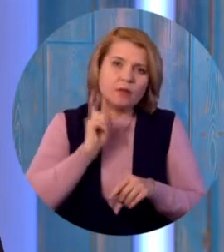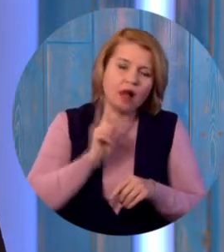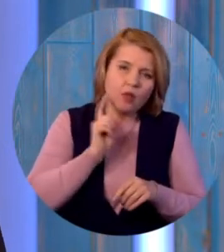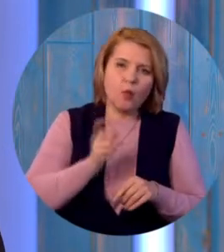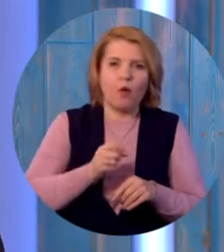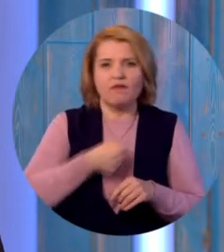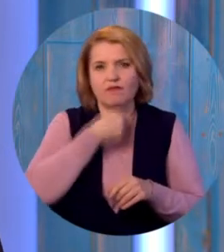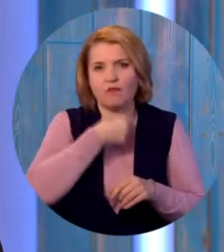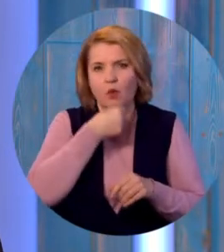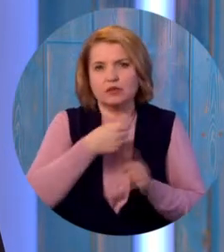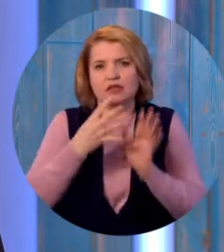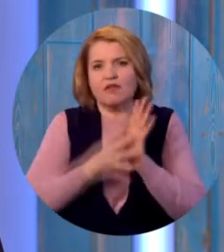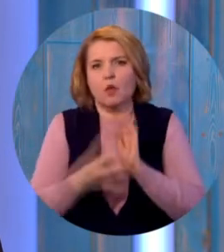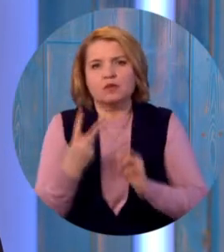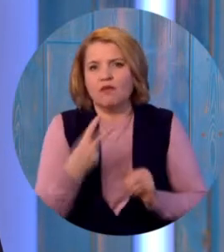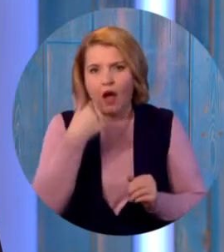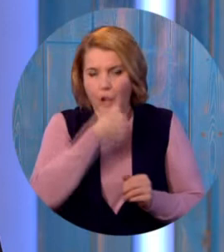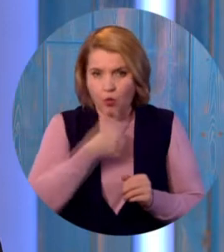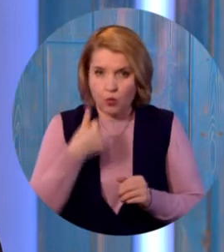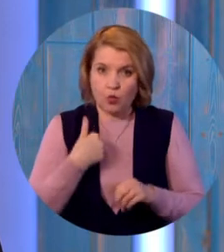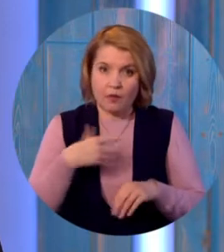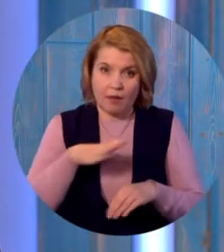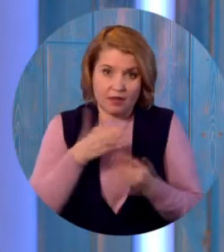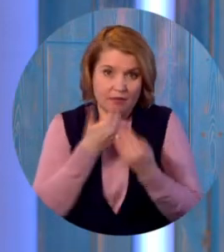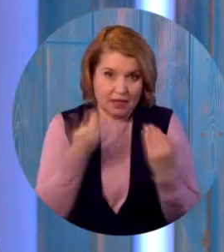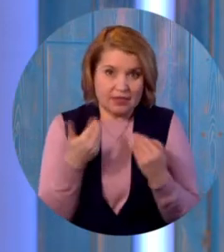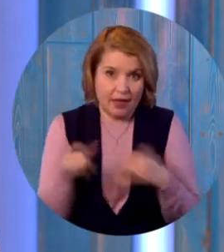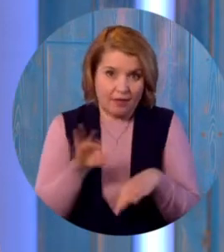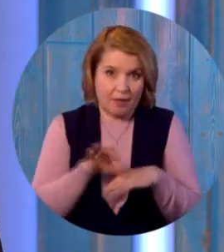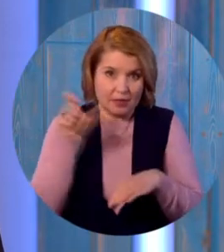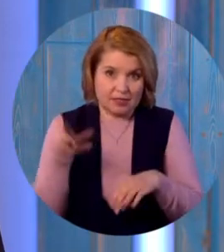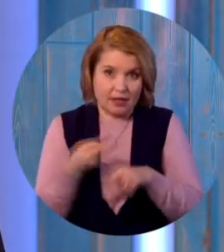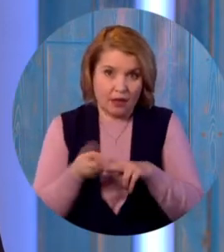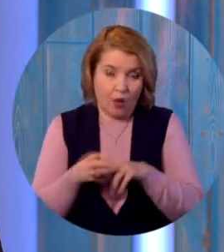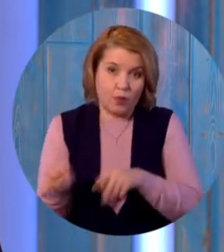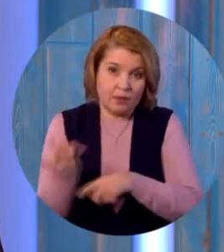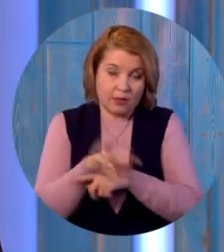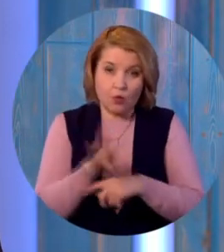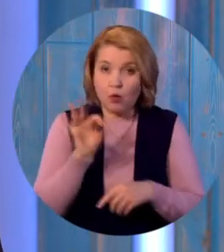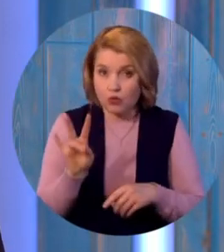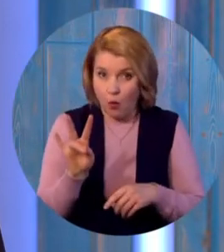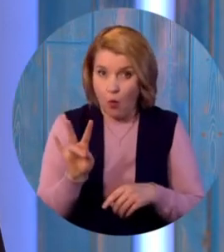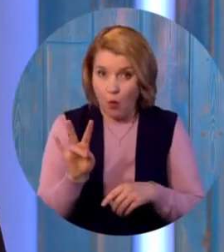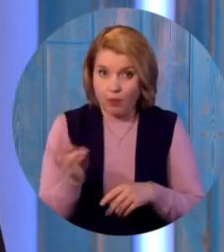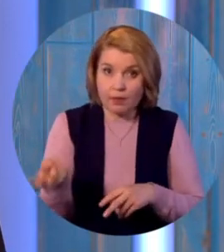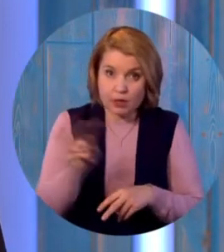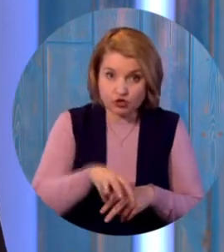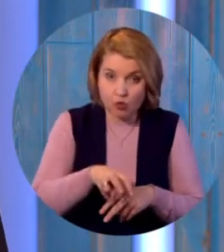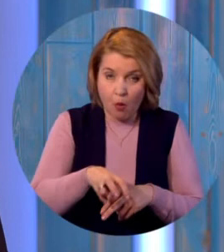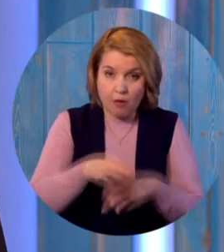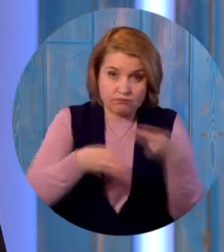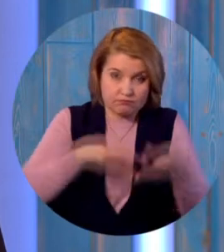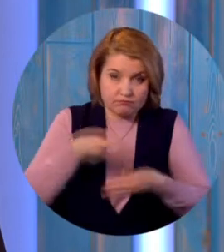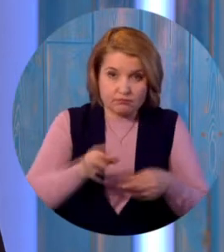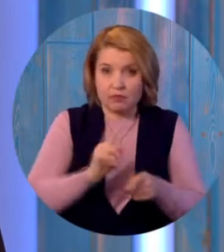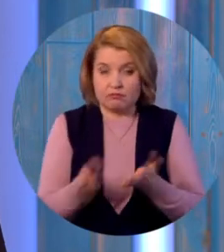может возраст 92 года. Вот у меня был пациент последний, которого мы прооперировали, и он пошел домой совершенно спокойно с своими ногами. Потому что местная анестезия, правильно?